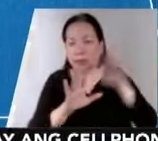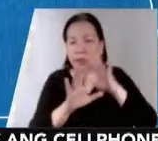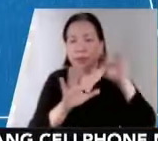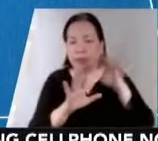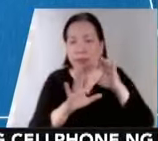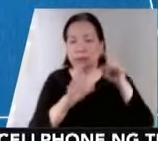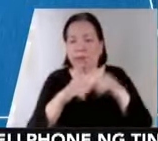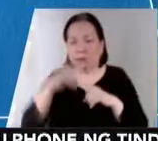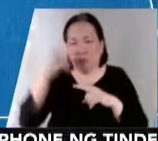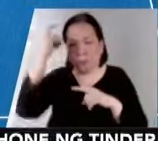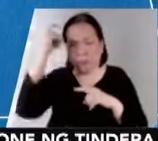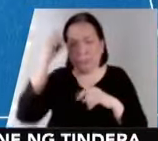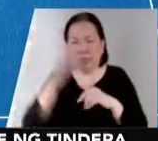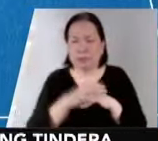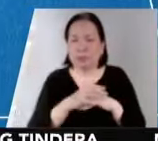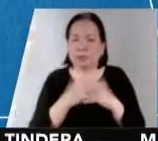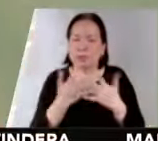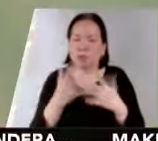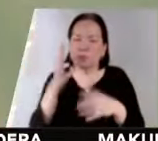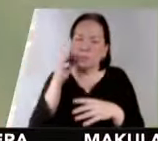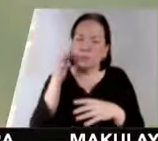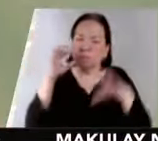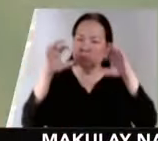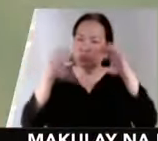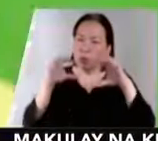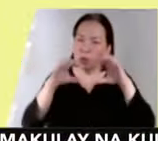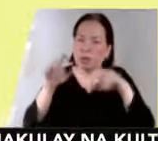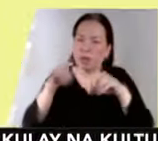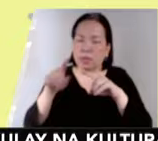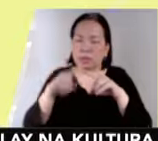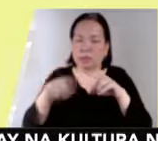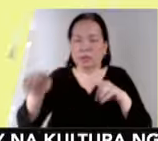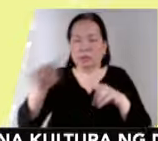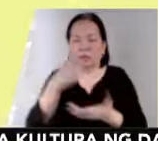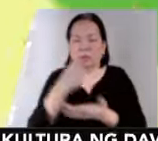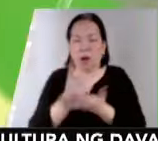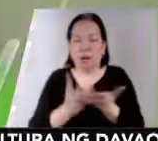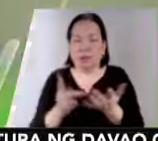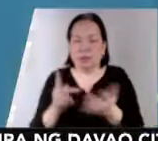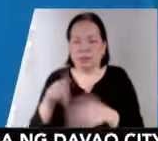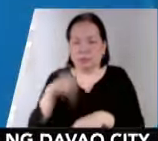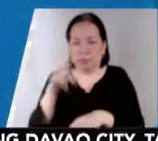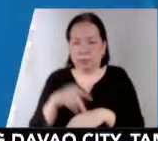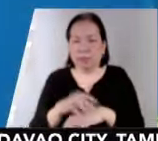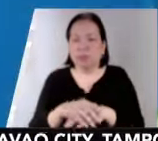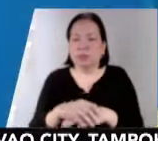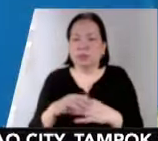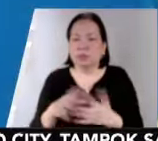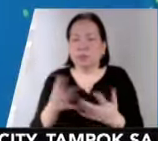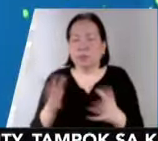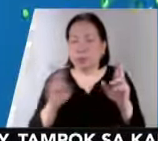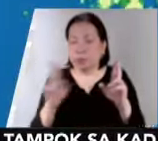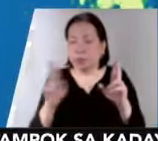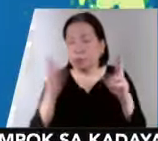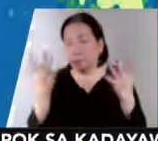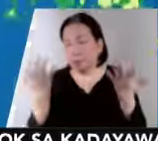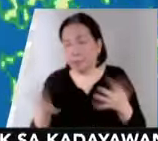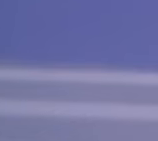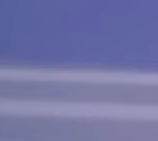localized thunderstorms sa Metro Manila at ibang bahagi ng bansa. Maghanda po sa posibilidad ng flash floods at